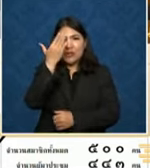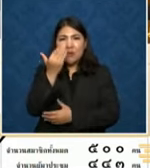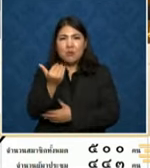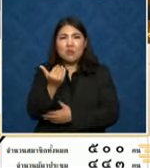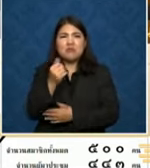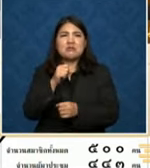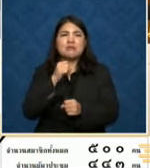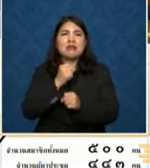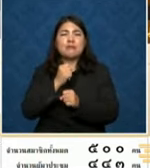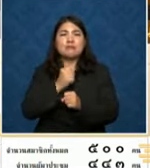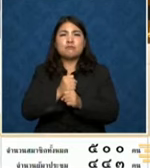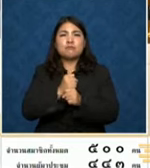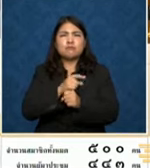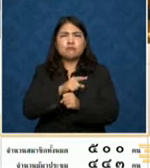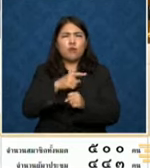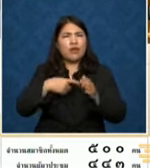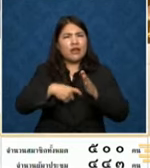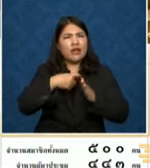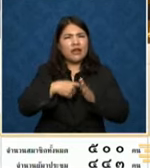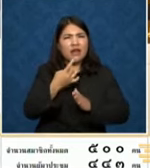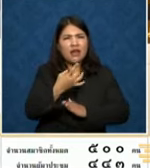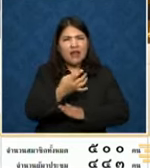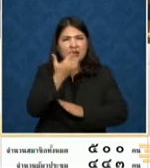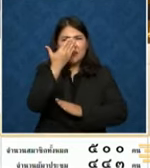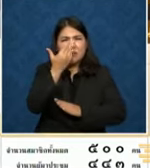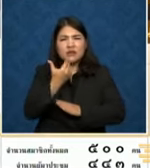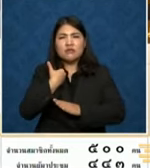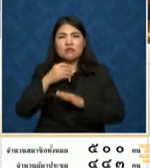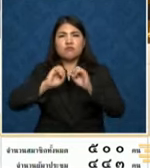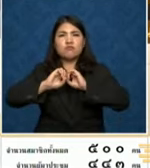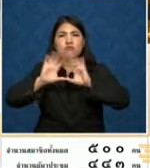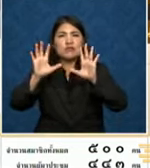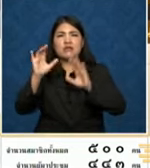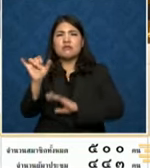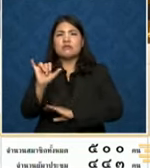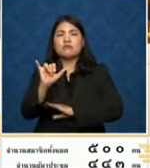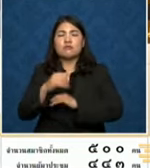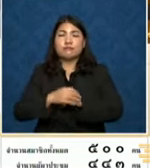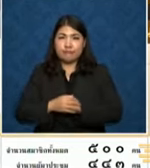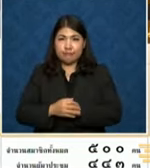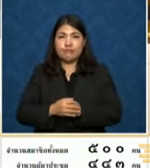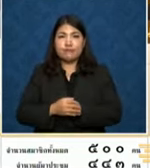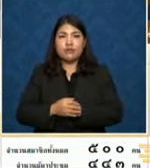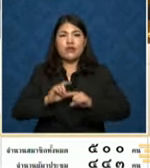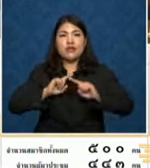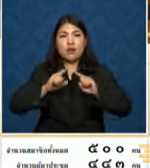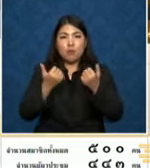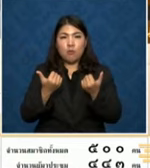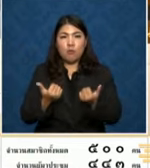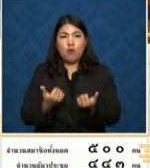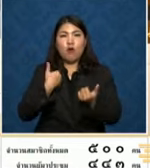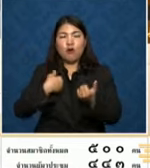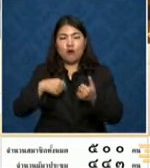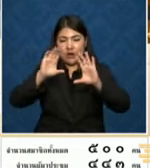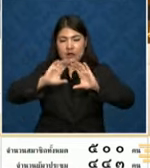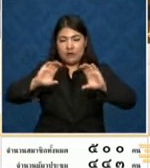าด้วยเหตุอะไรมันถึงไม่ชัดเจนนะครับแต่พอในรัฐบาลชุดนี้นะ